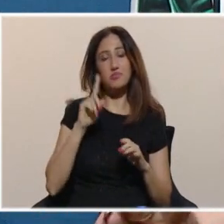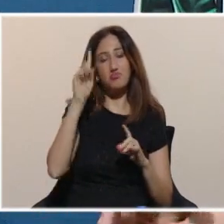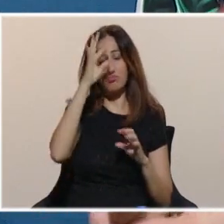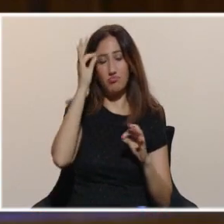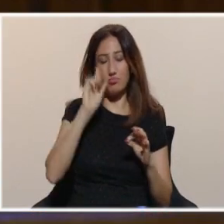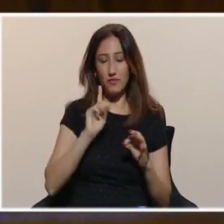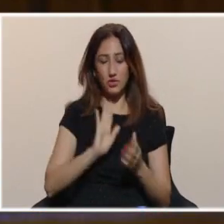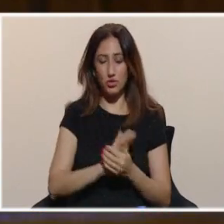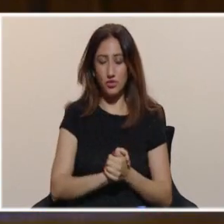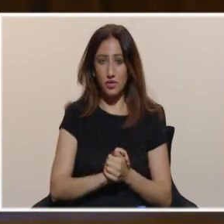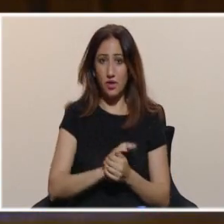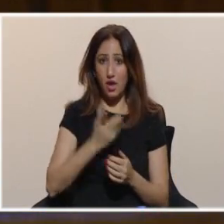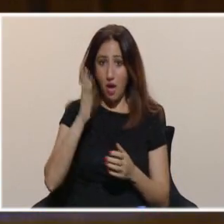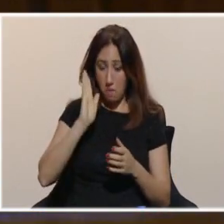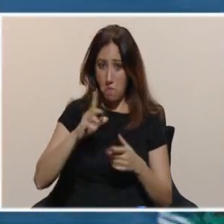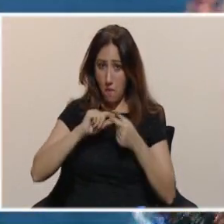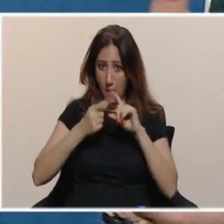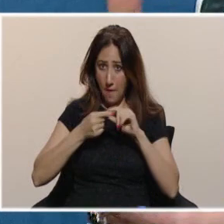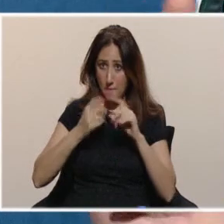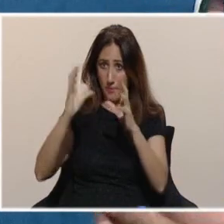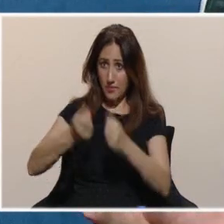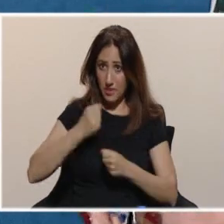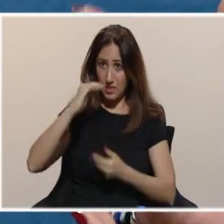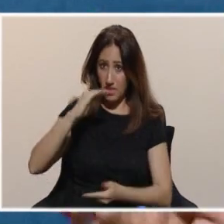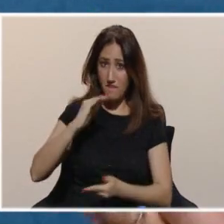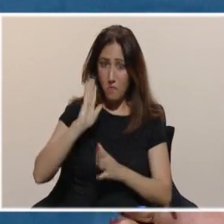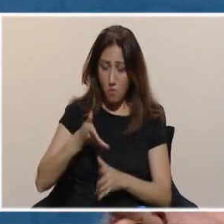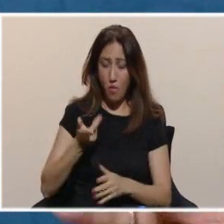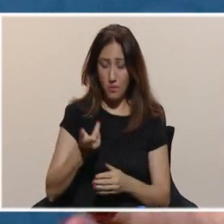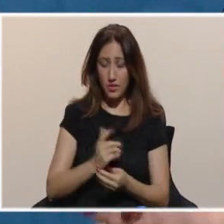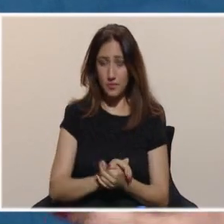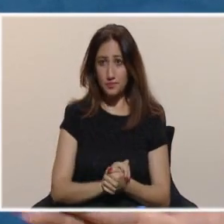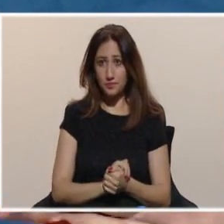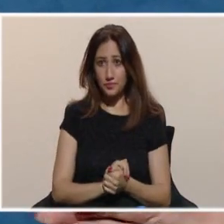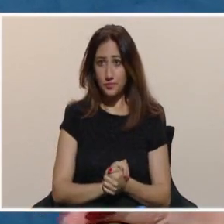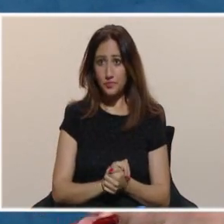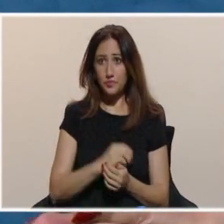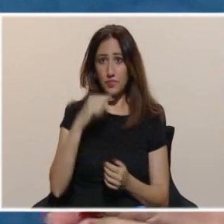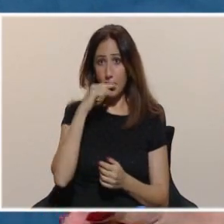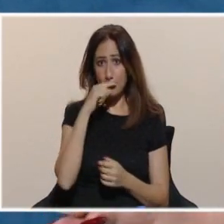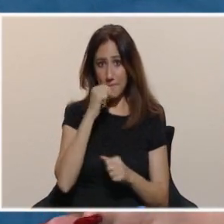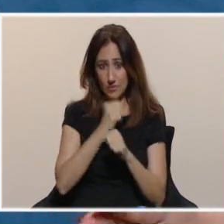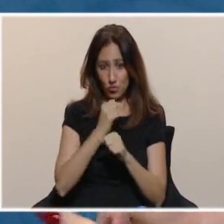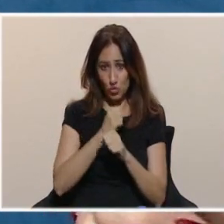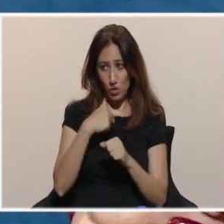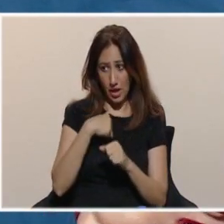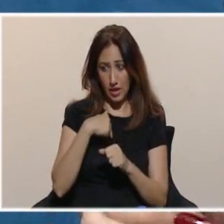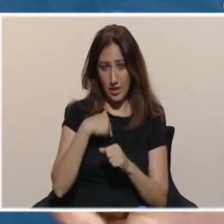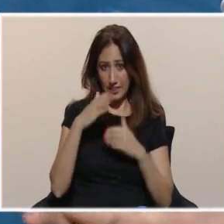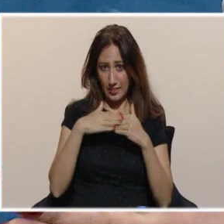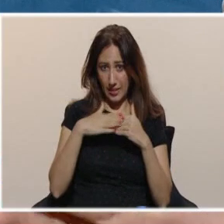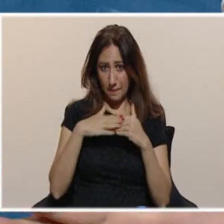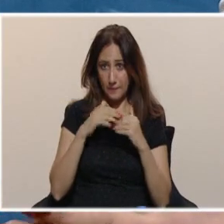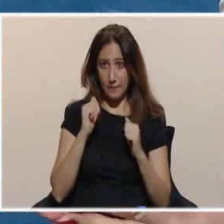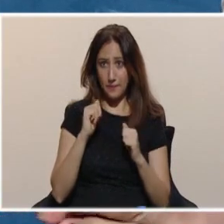جدا. ما فكرتيش تتبني طفل؟ الحقيقه انا كانت في واحده بتشتغل عندي وجات لي وقالت لي يا